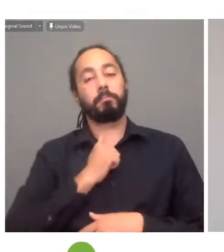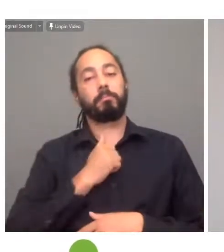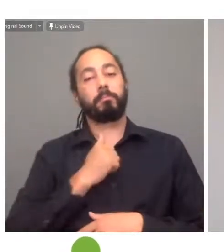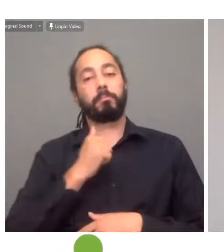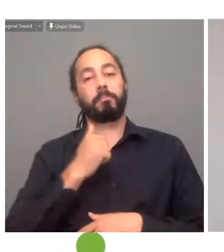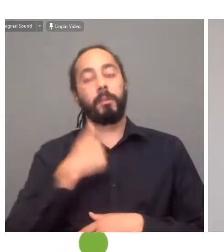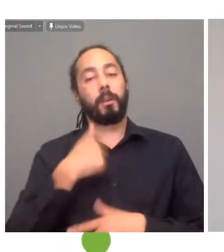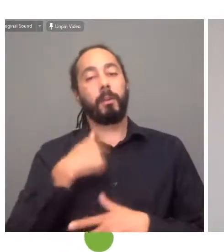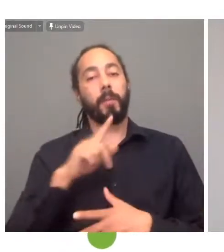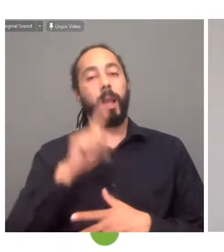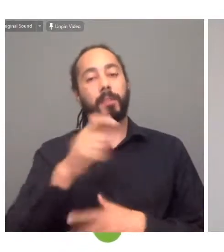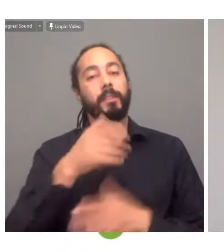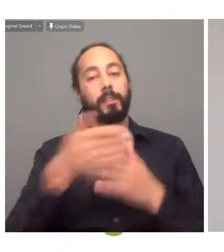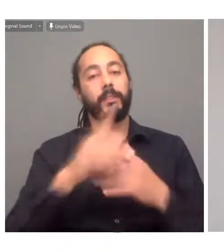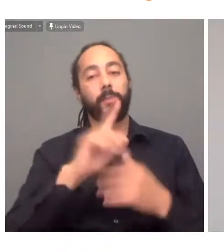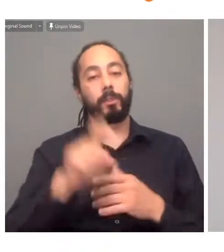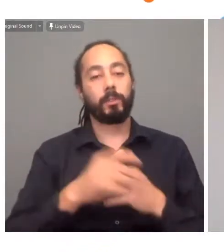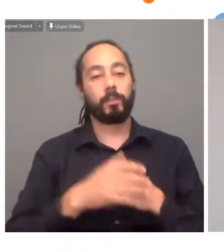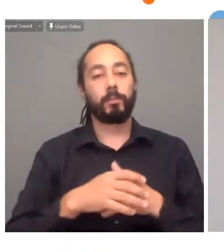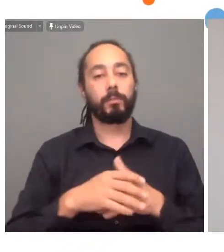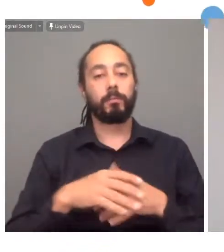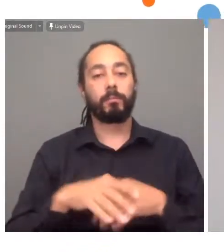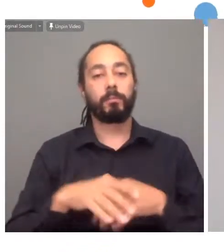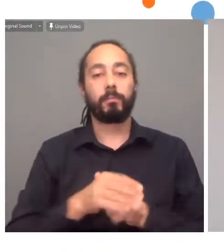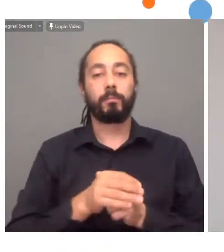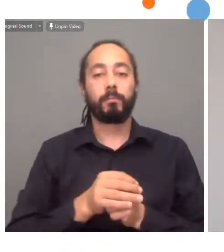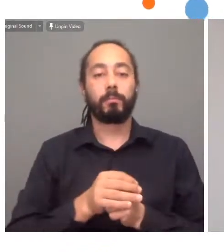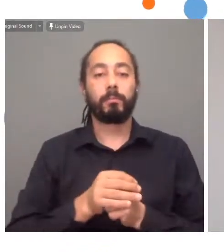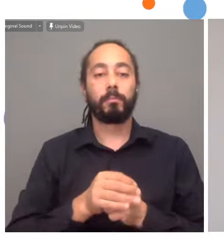2021? Et ce, même si ces festivals